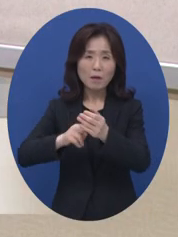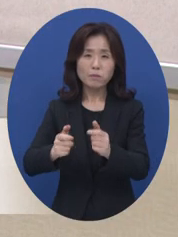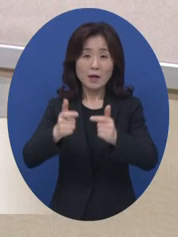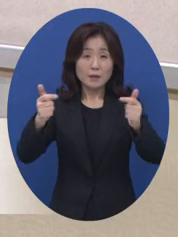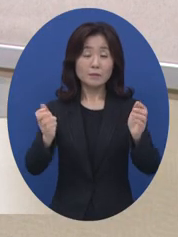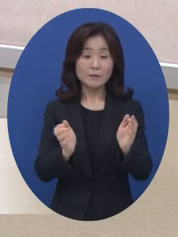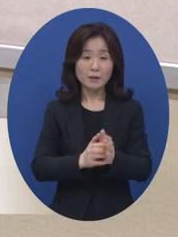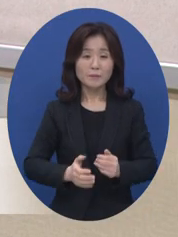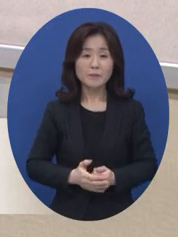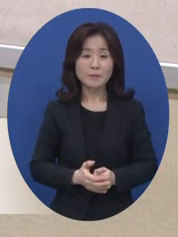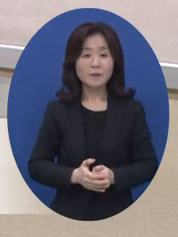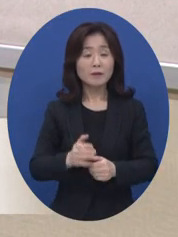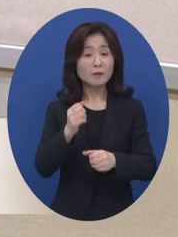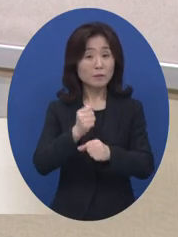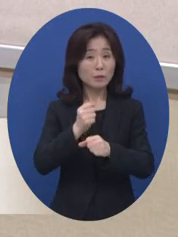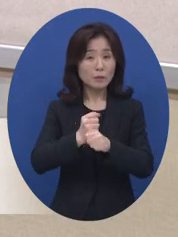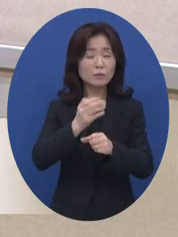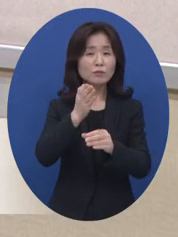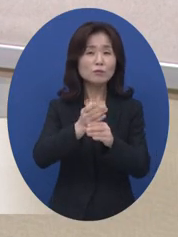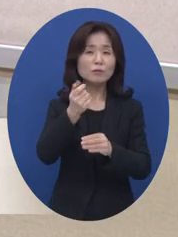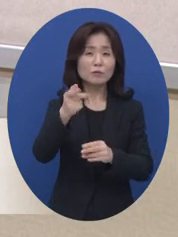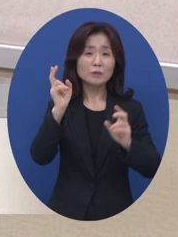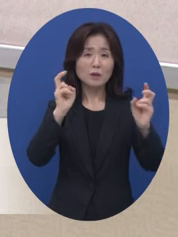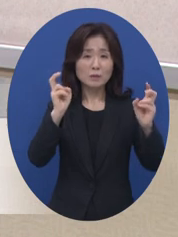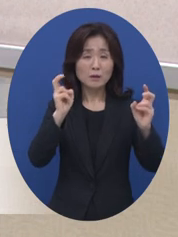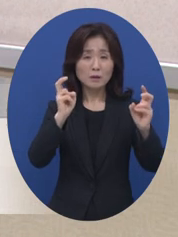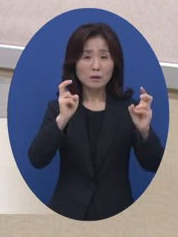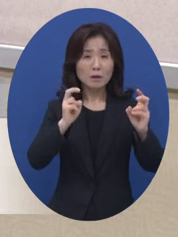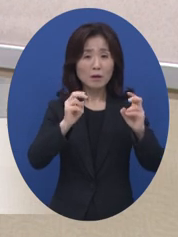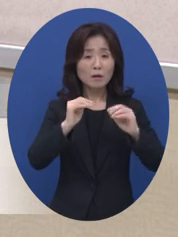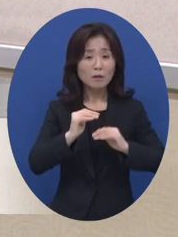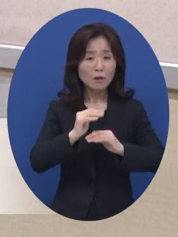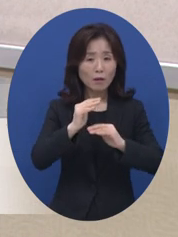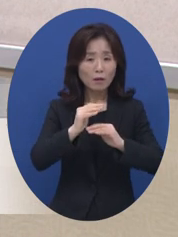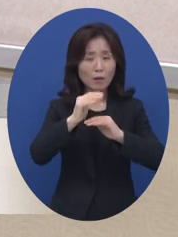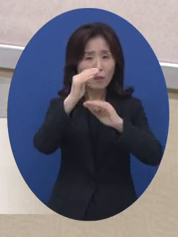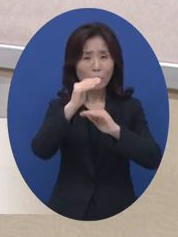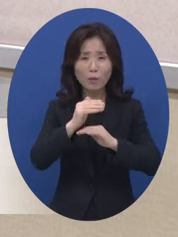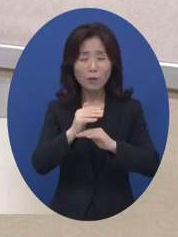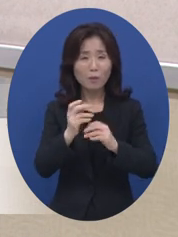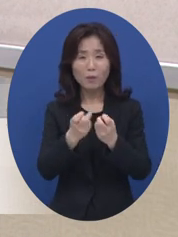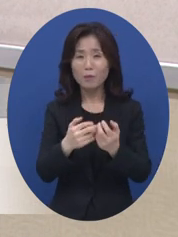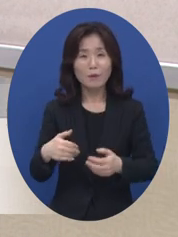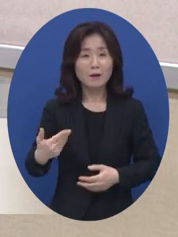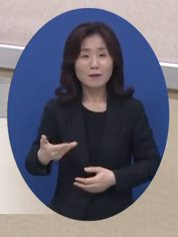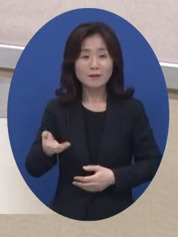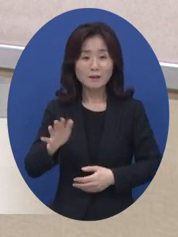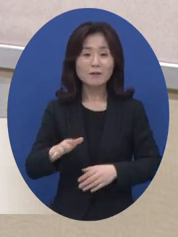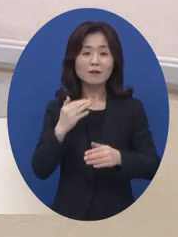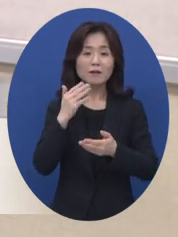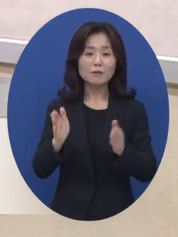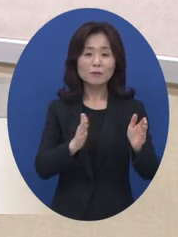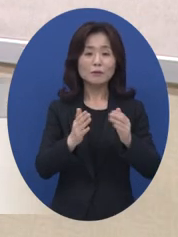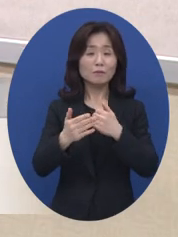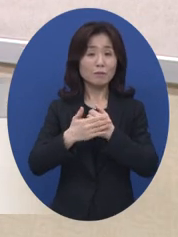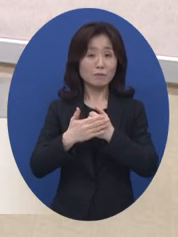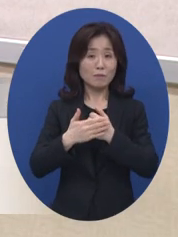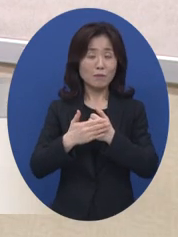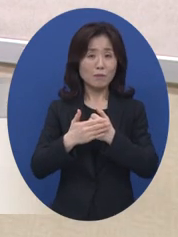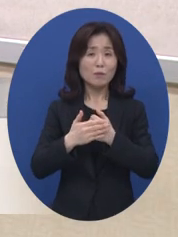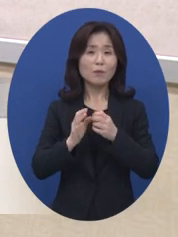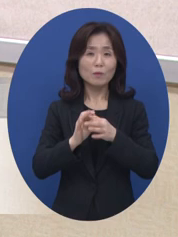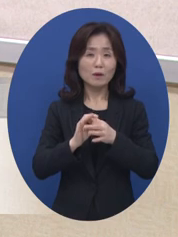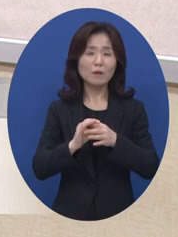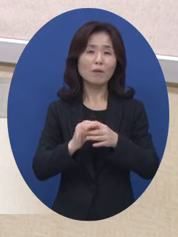제조 중소기업들은 그 절차 야채들 알기도 힘들고 이제 근데 요번에 경기도 지원 사업을 통해서 너무나 큰